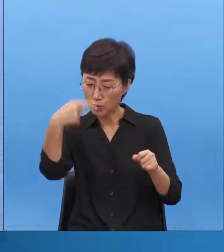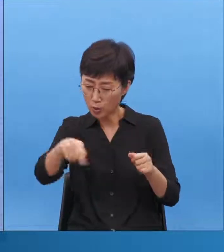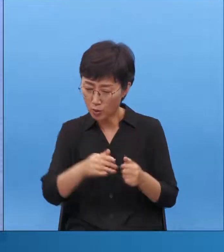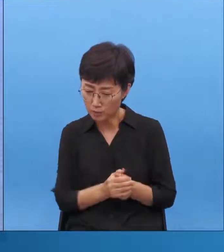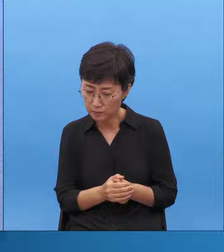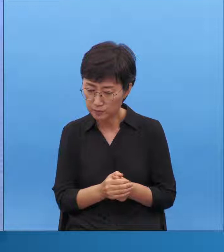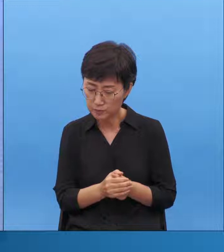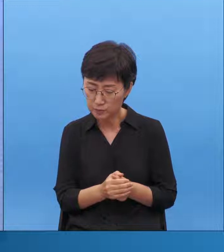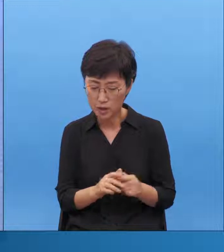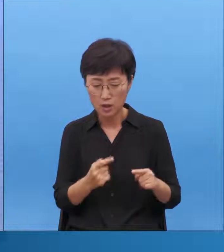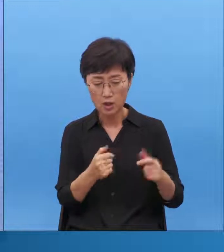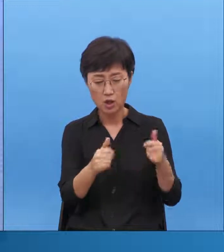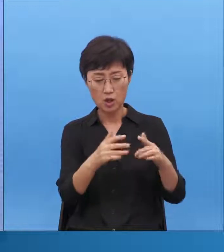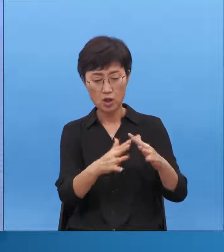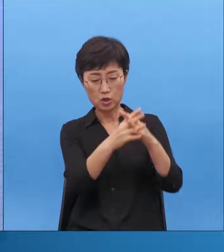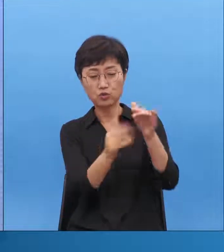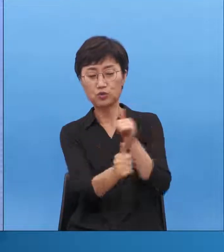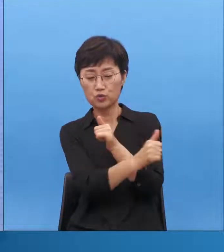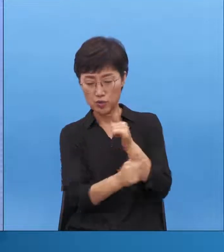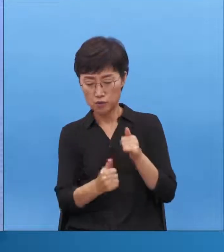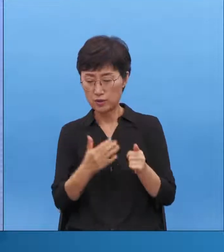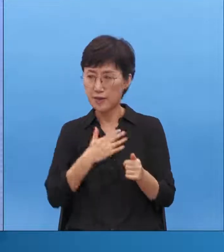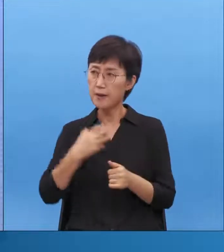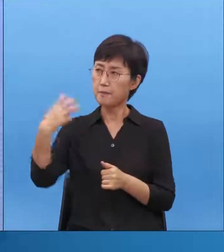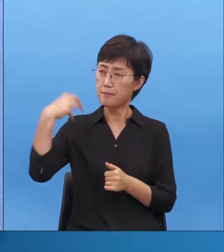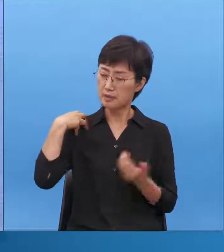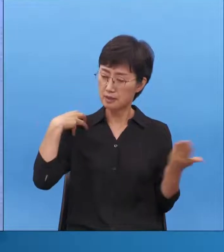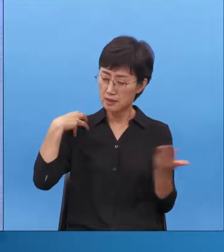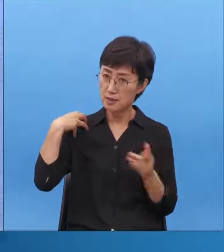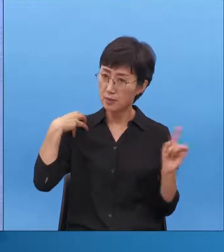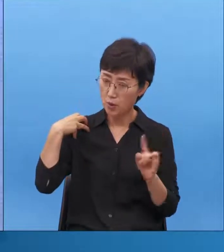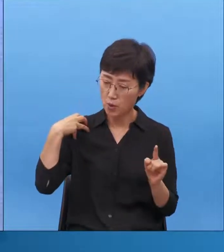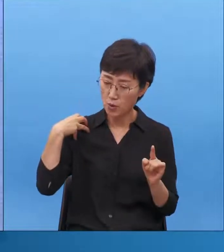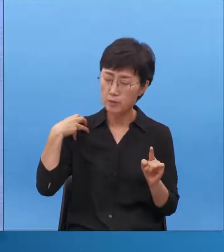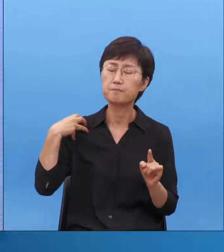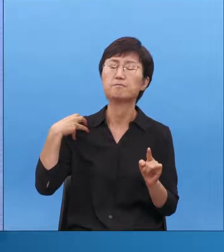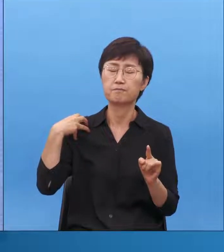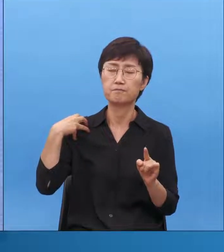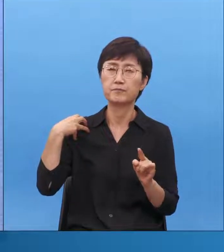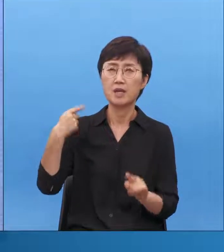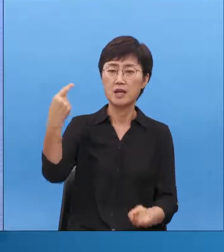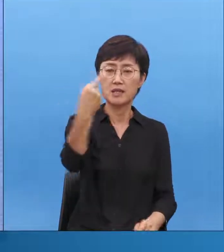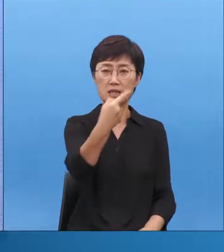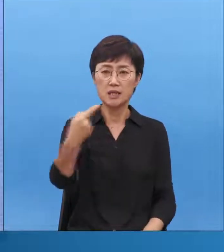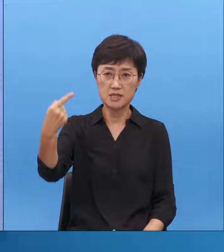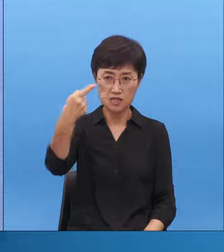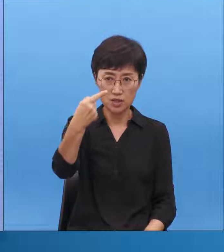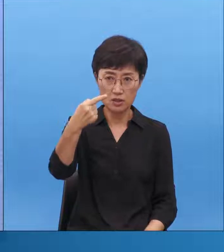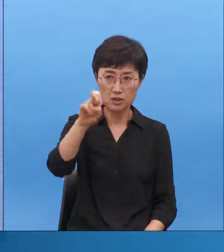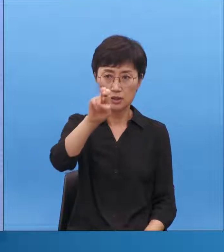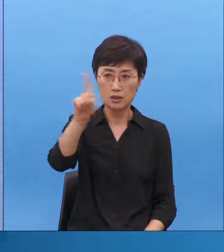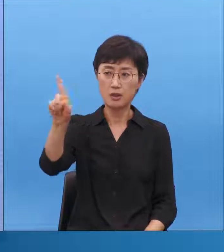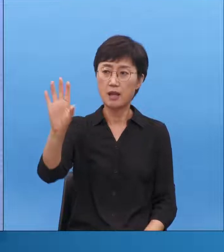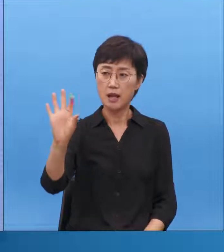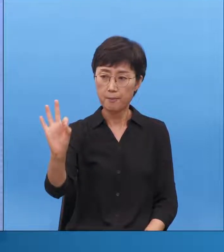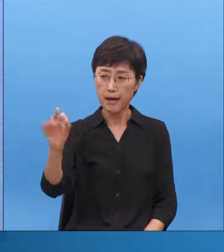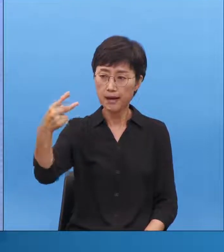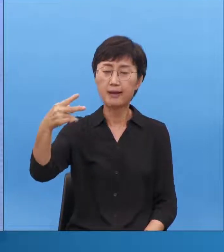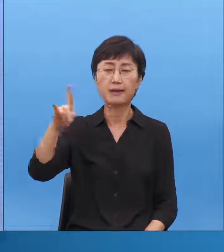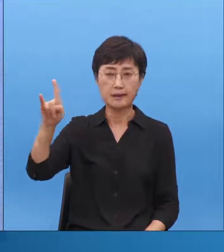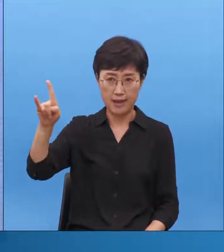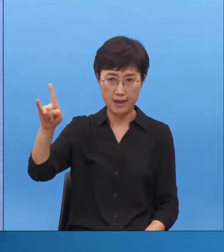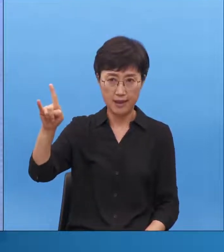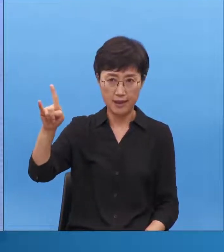위원이 될 것이다. Now, I will be a 딱 기도 제목 committee 잡으세요. member to raise up the 1,000 watchtowers. 이제 건축은 짓는 사람이 하면 돼요. The person who does